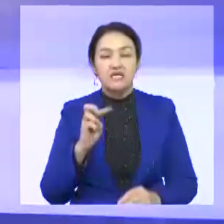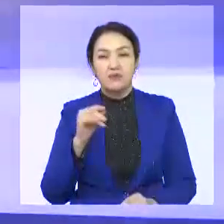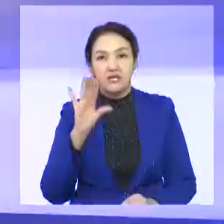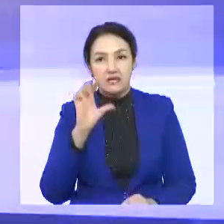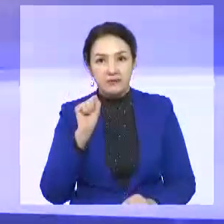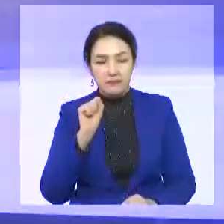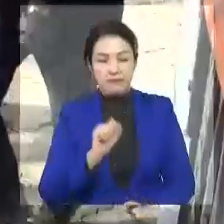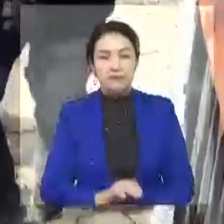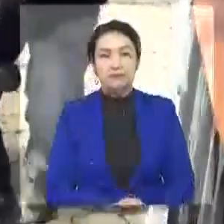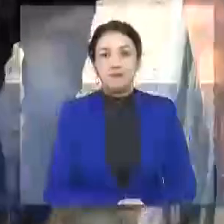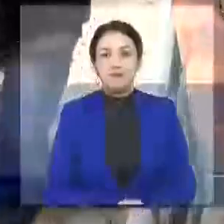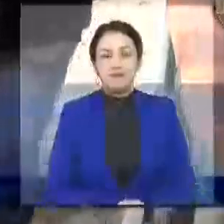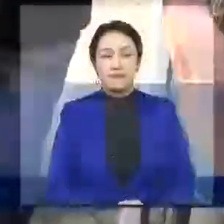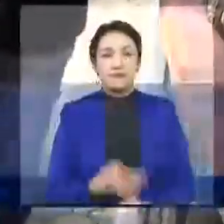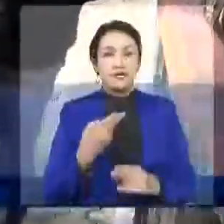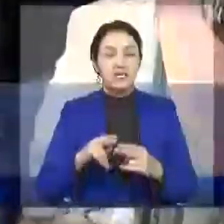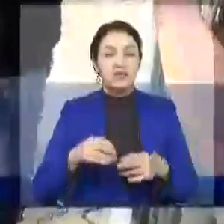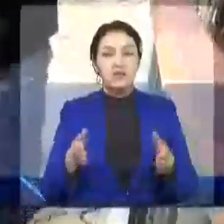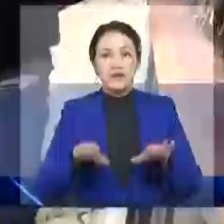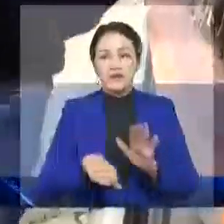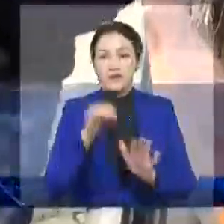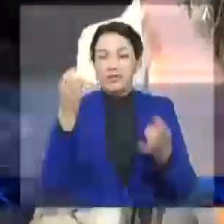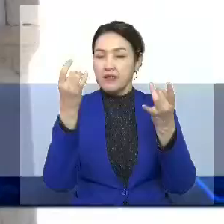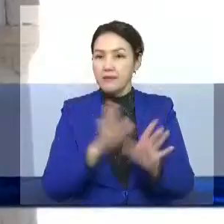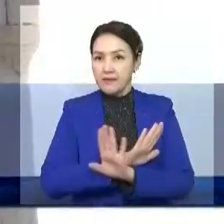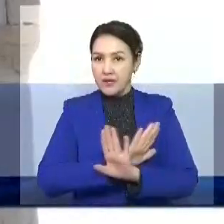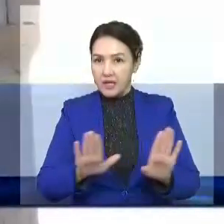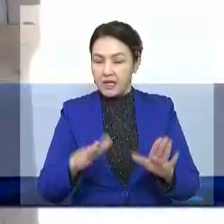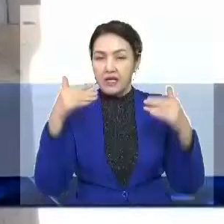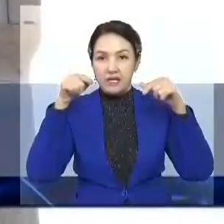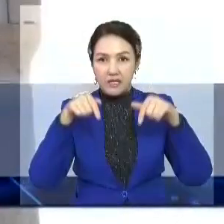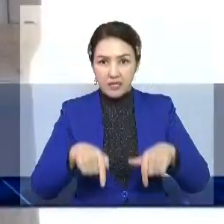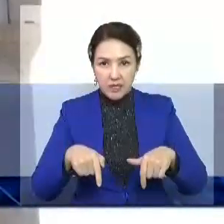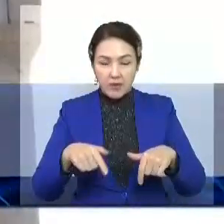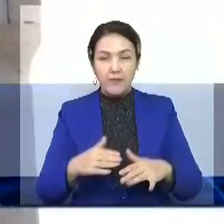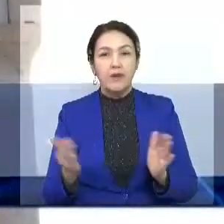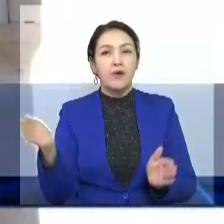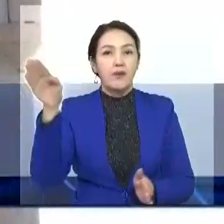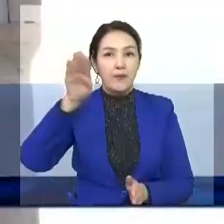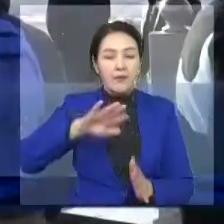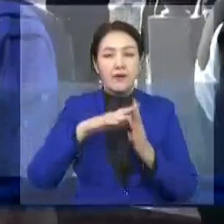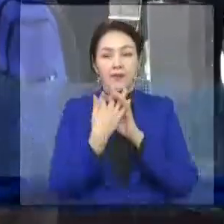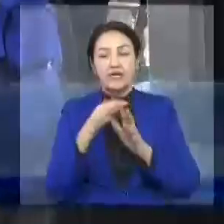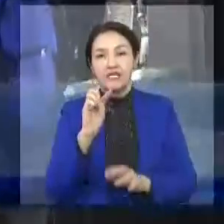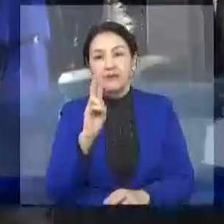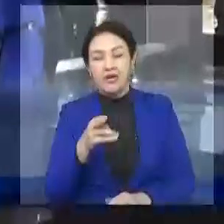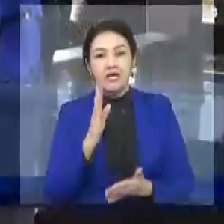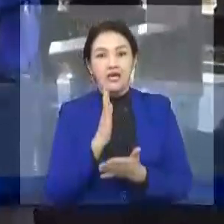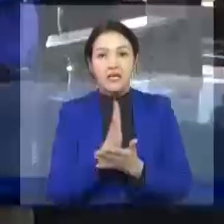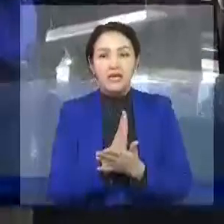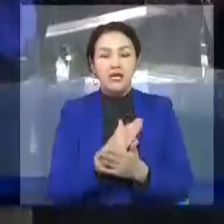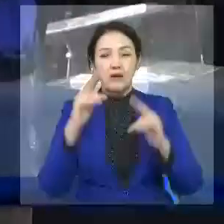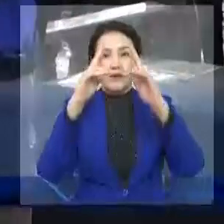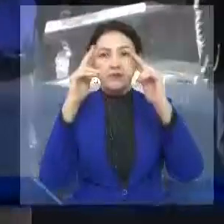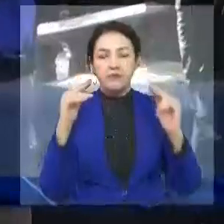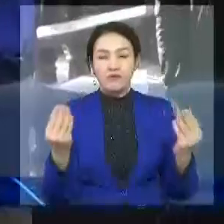Есет-Батыра. Это место было выбрано неспроста, ведь именно здесь, на небольшом холме в поселке Бестамак, стоит мемориальный